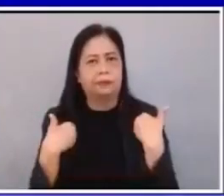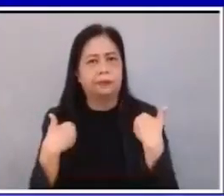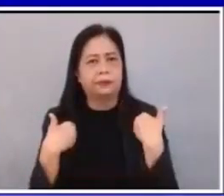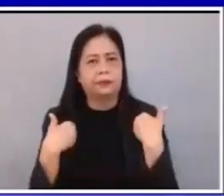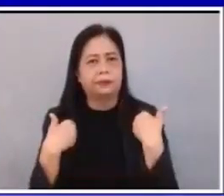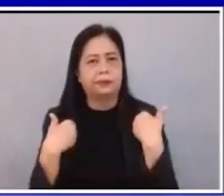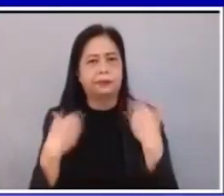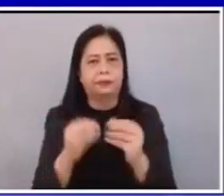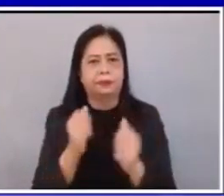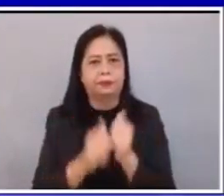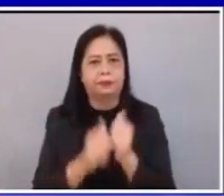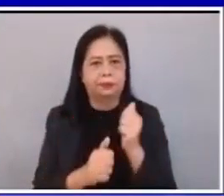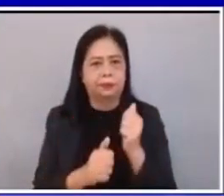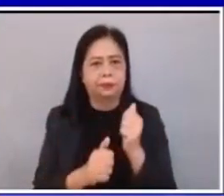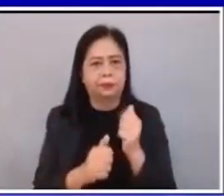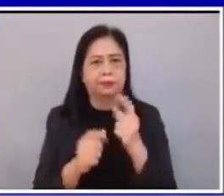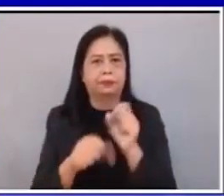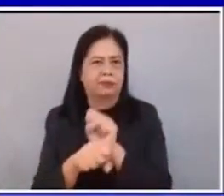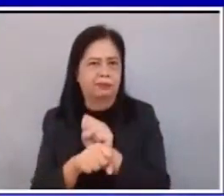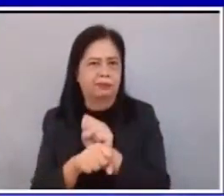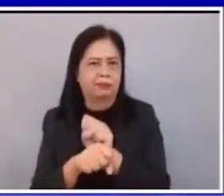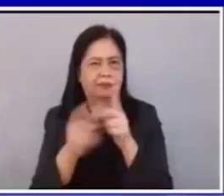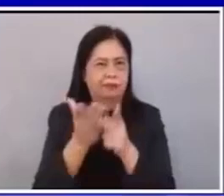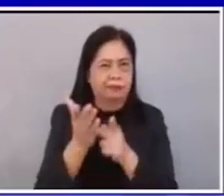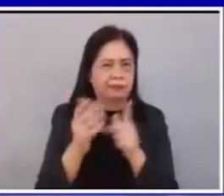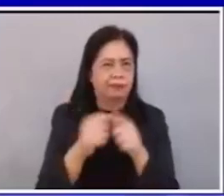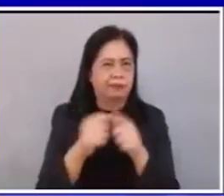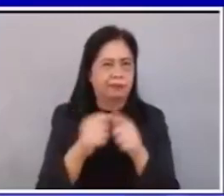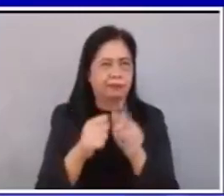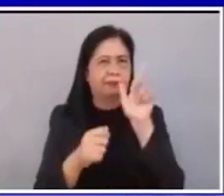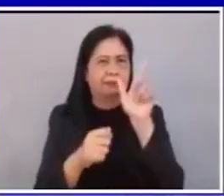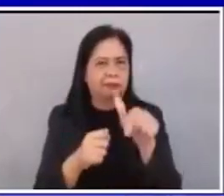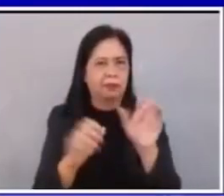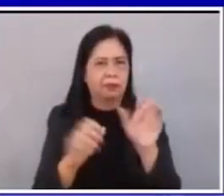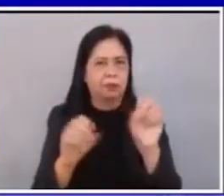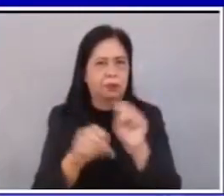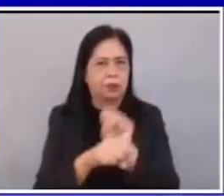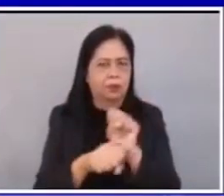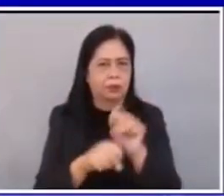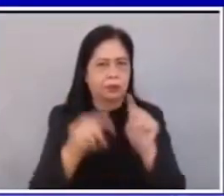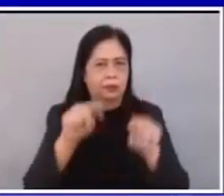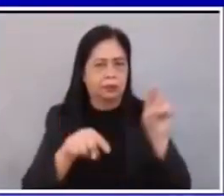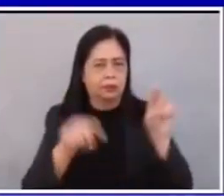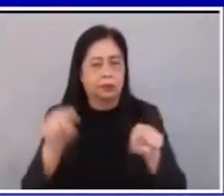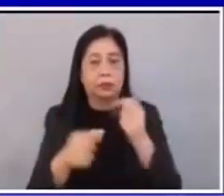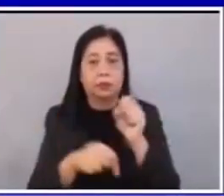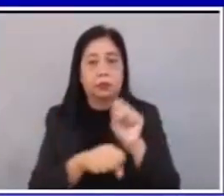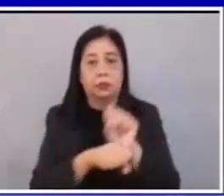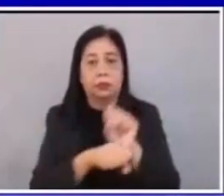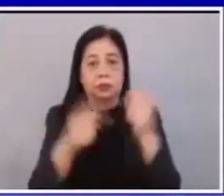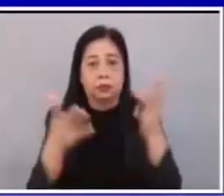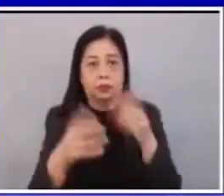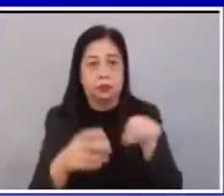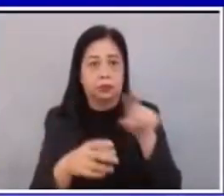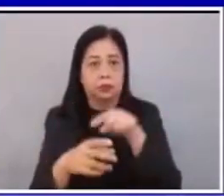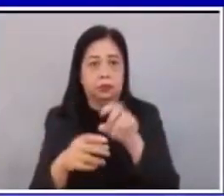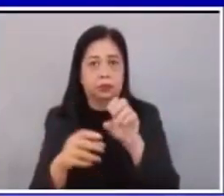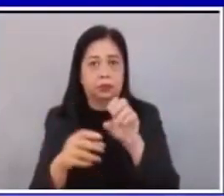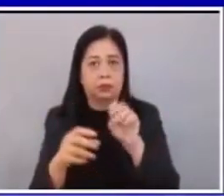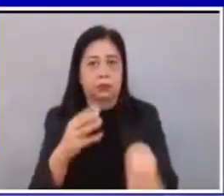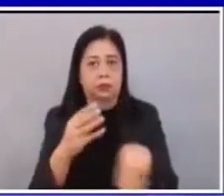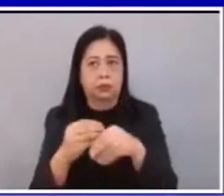nagiging employed, pero may portion na nagiging unemployed. Ang karamihan na unemployed sa kanila, so dito may dagdag tayo ng